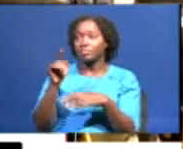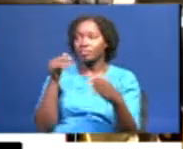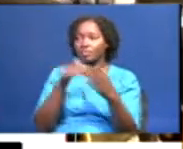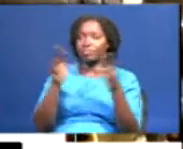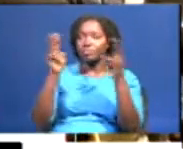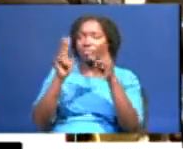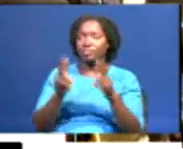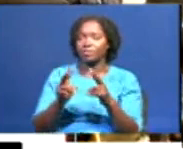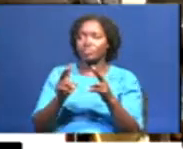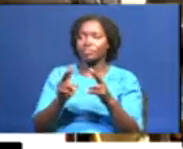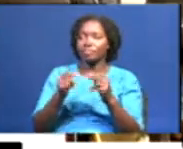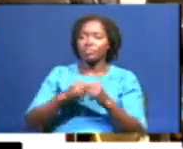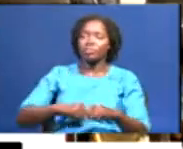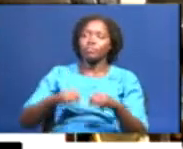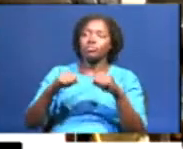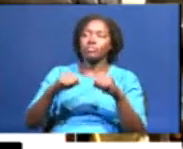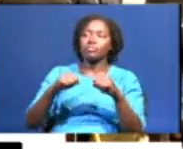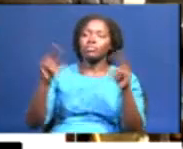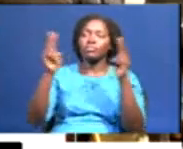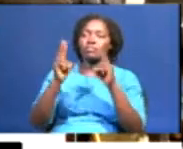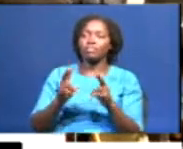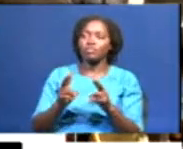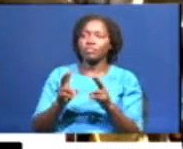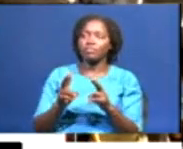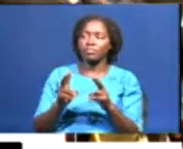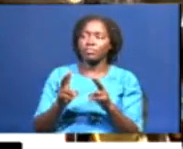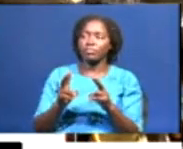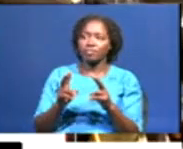international grandmasters, international